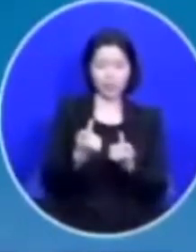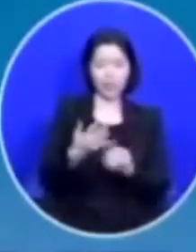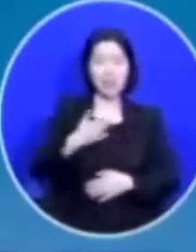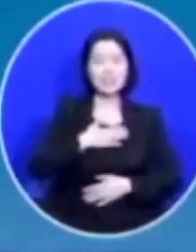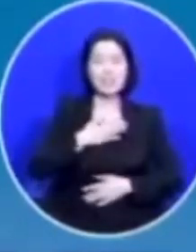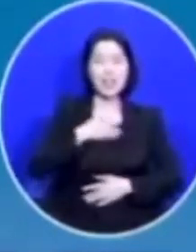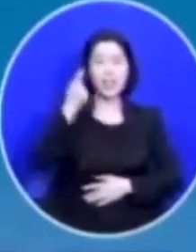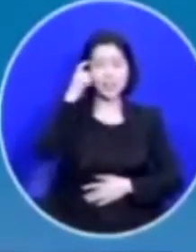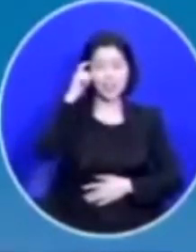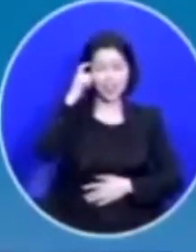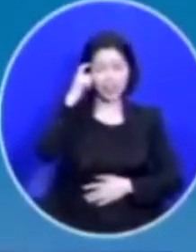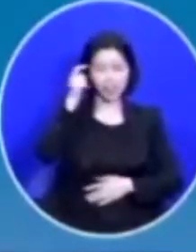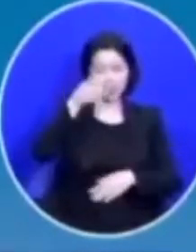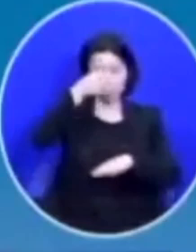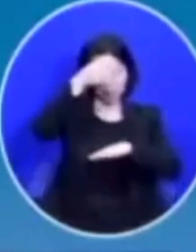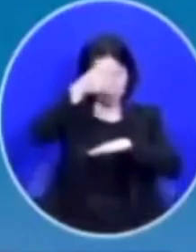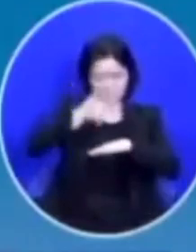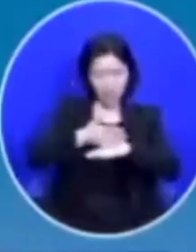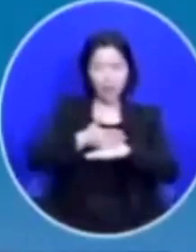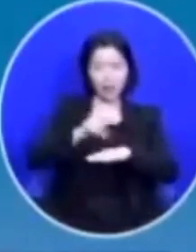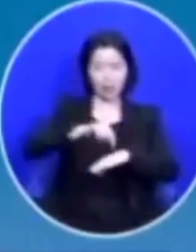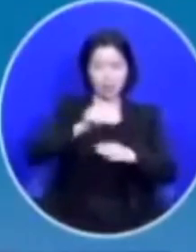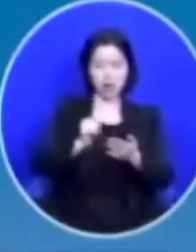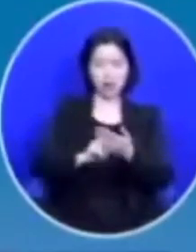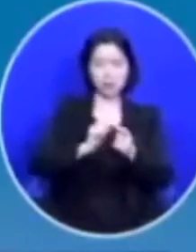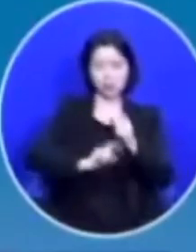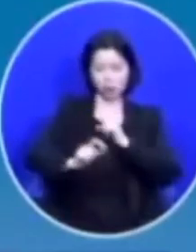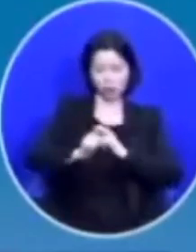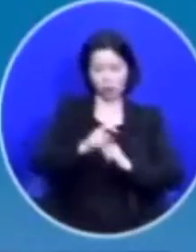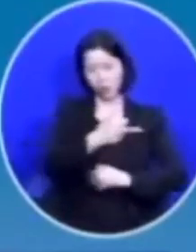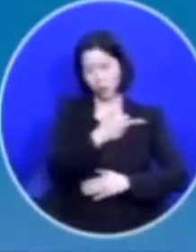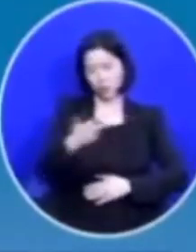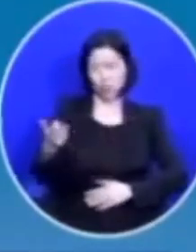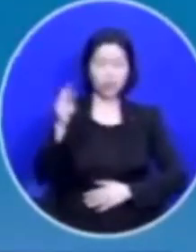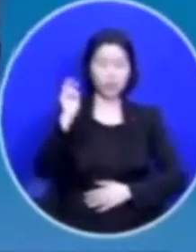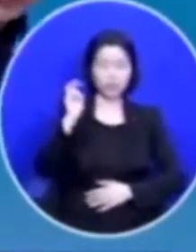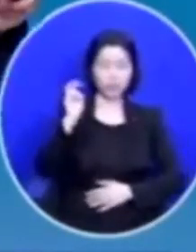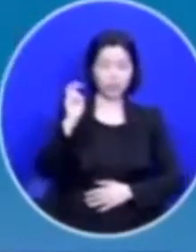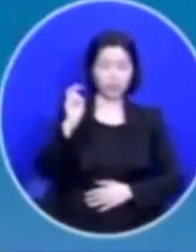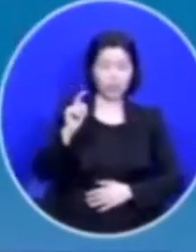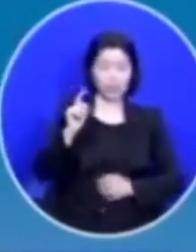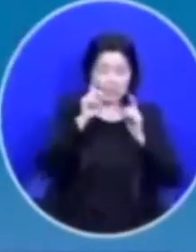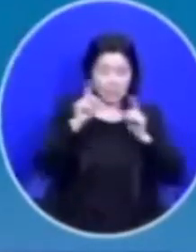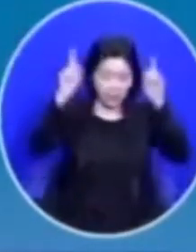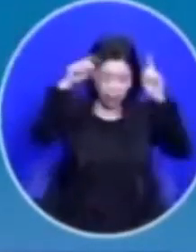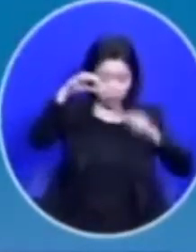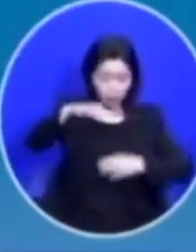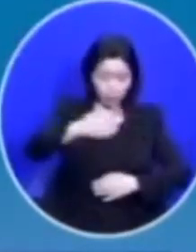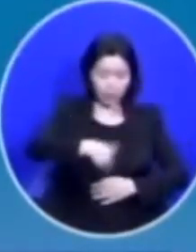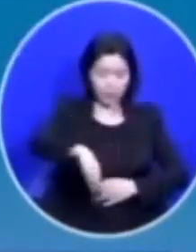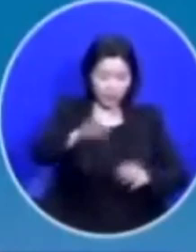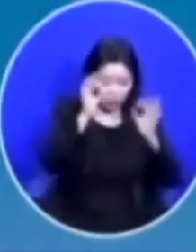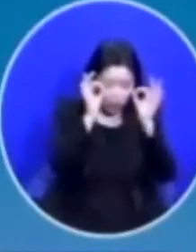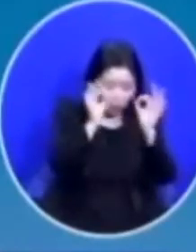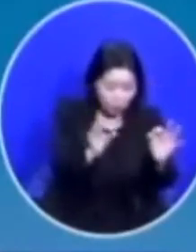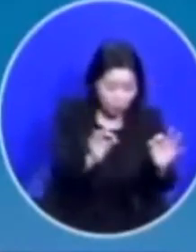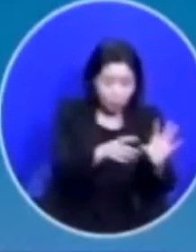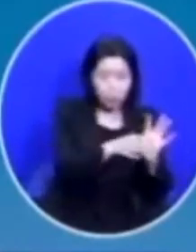제 생각에는 미안한 마음이 더 클 거라고 생각이 듭니다 지옥에 간 사람들을 보면서